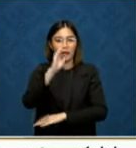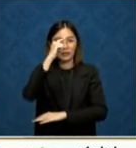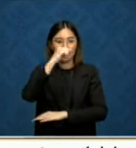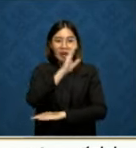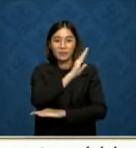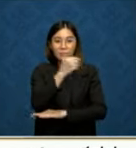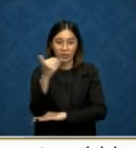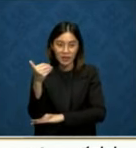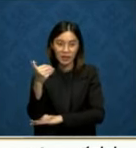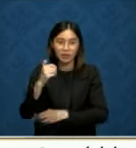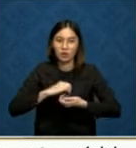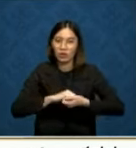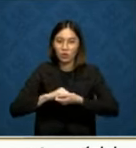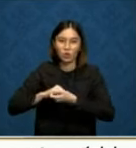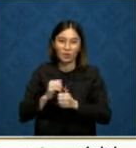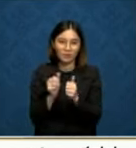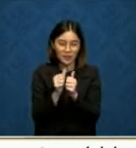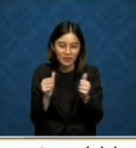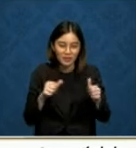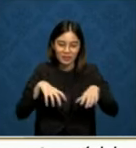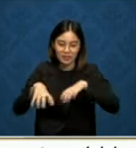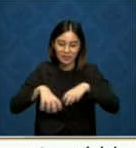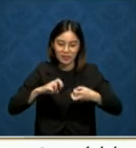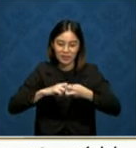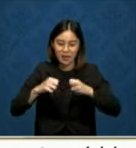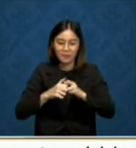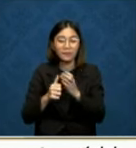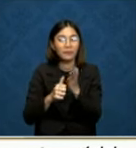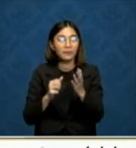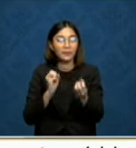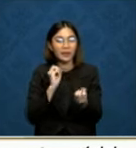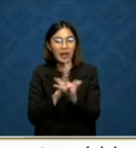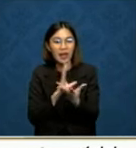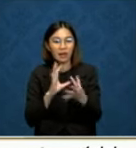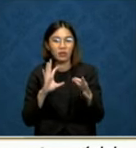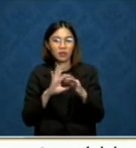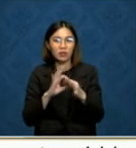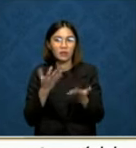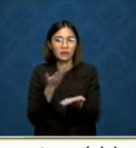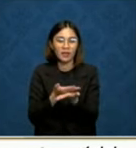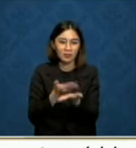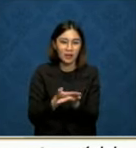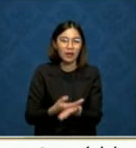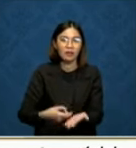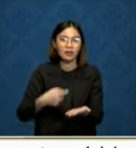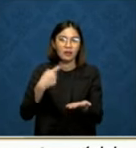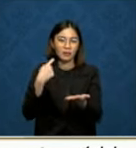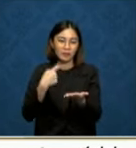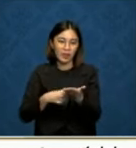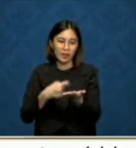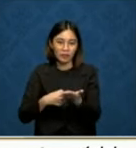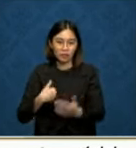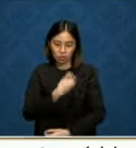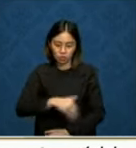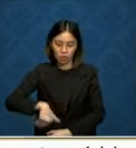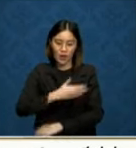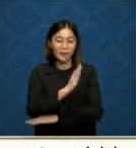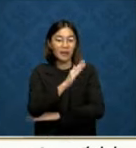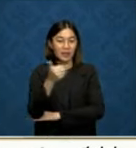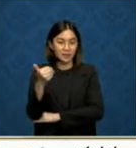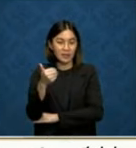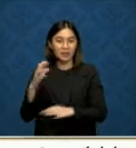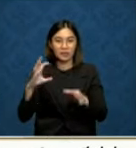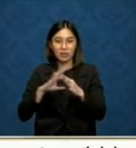ยที่ร่วมมเป็อย่างดีในการจัดการปัญหาภัยธรกิทางการเงินสำนักงานหักสวภาพแห่งชาติเรื่อง